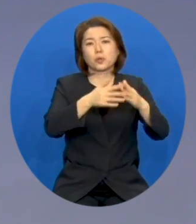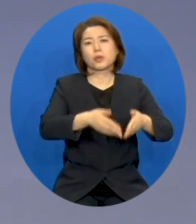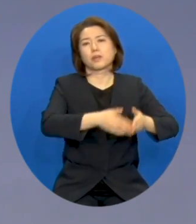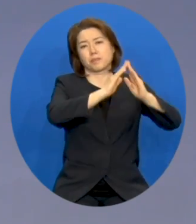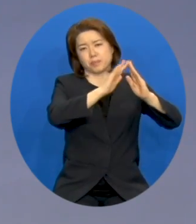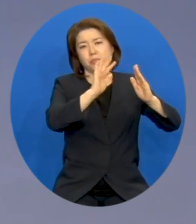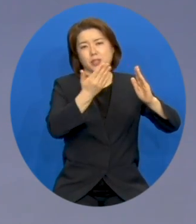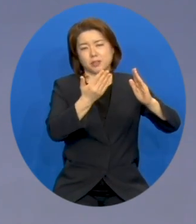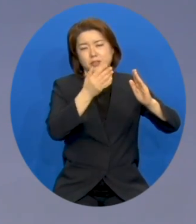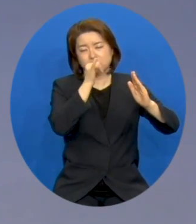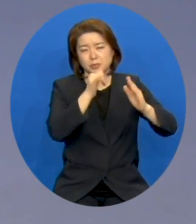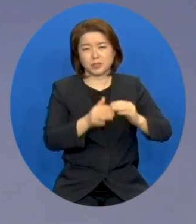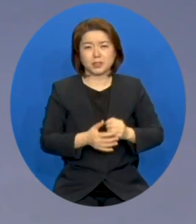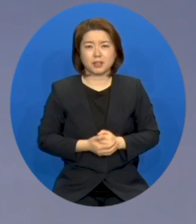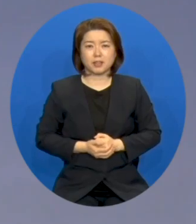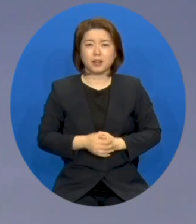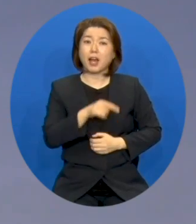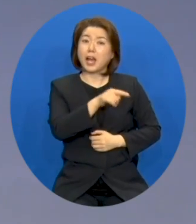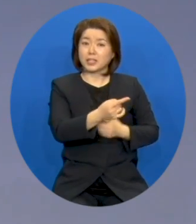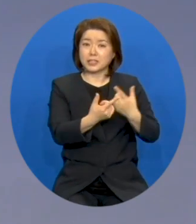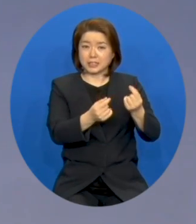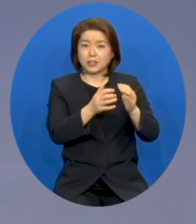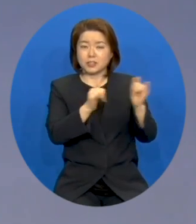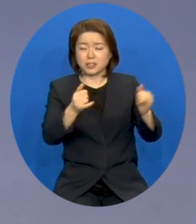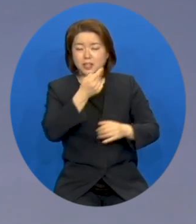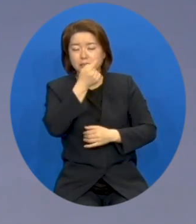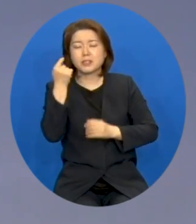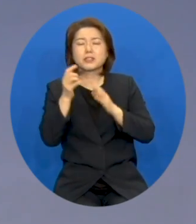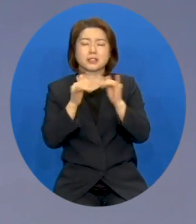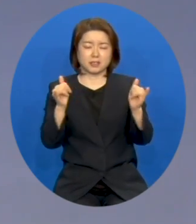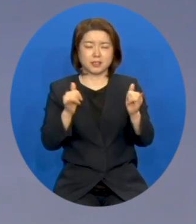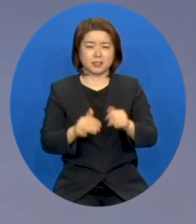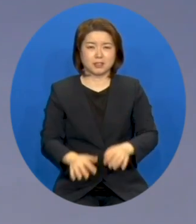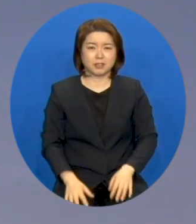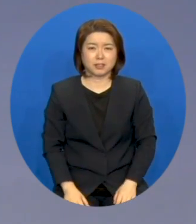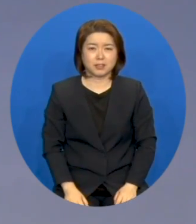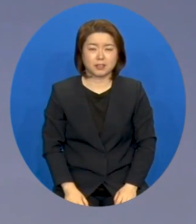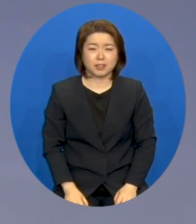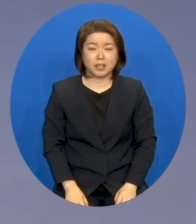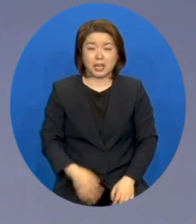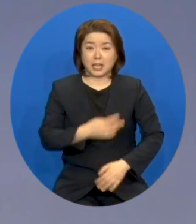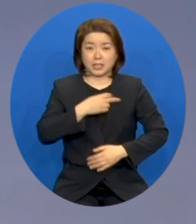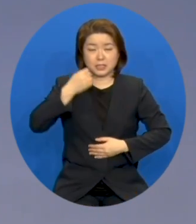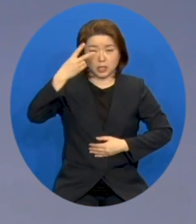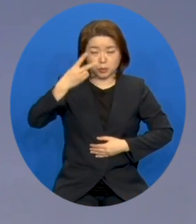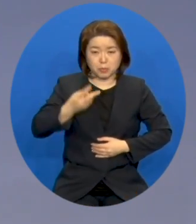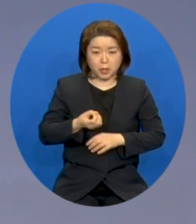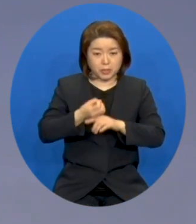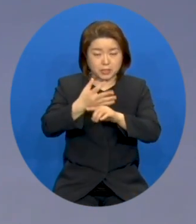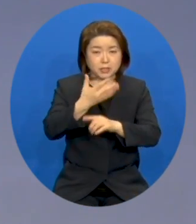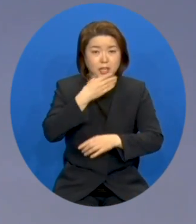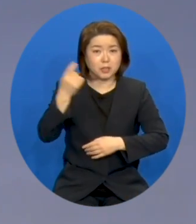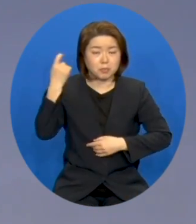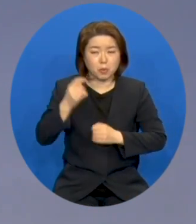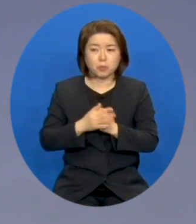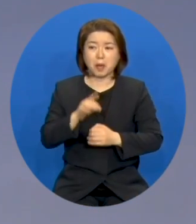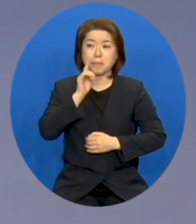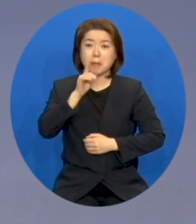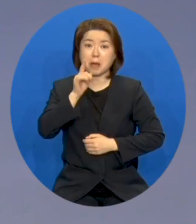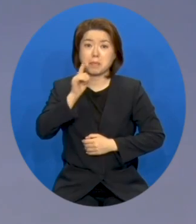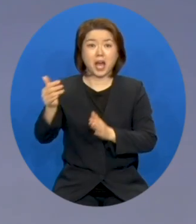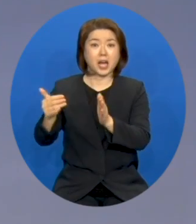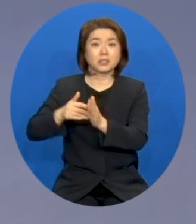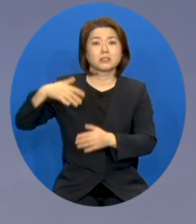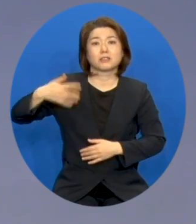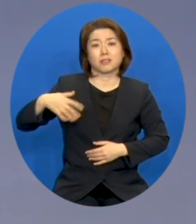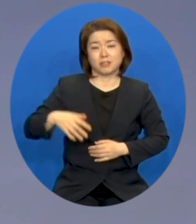됩니다. 이런 사람이 증인인 거죠. 사도 바울이 전하는 복음은 그저 말로 그친 것이